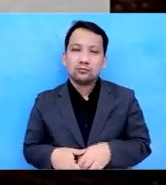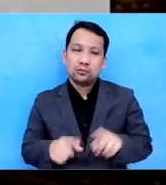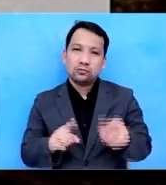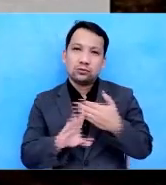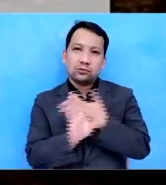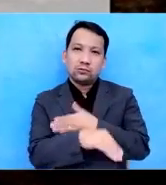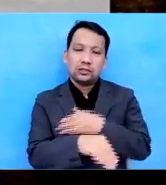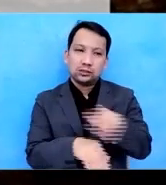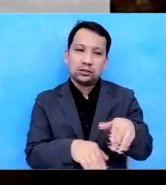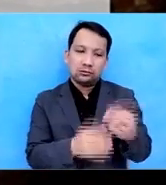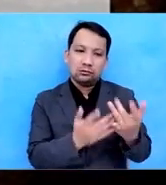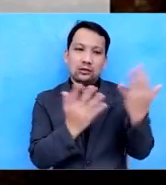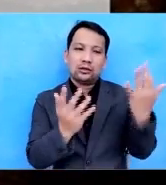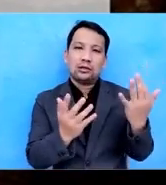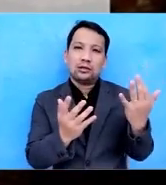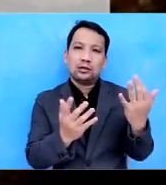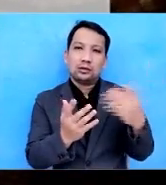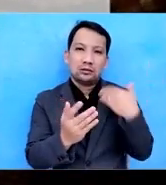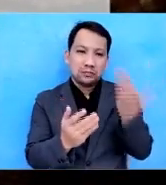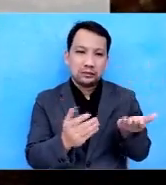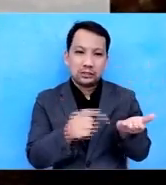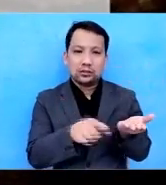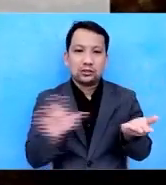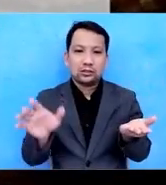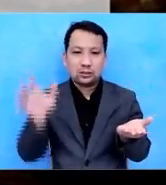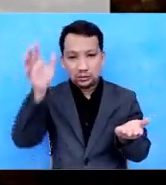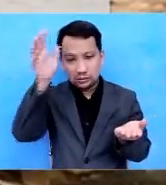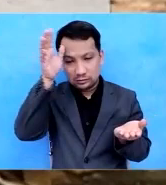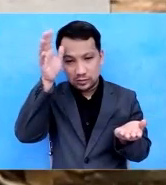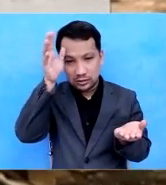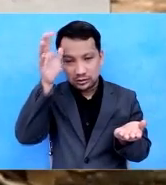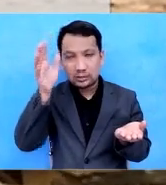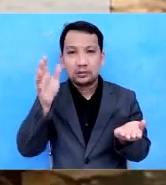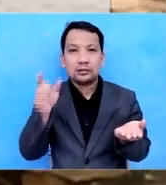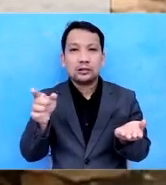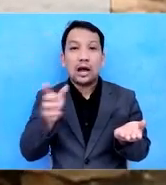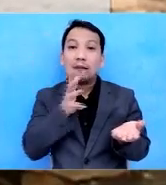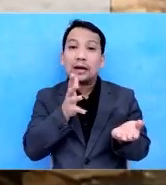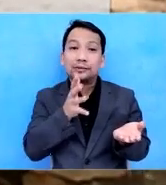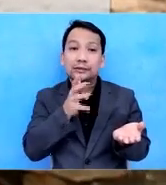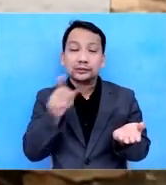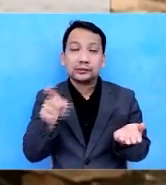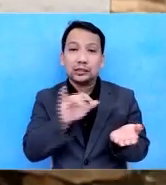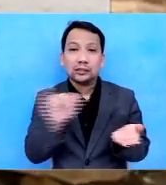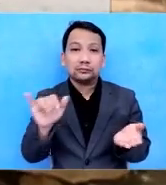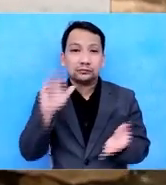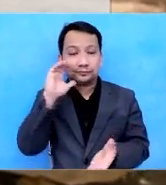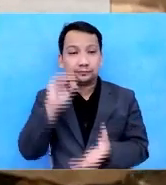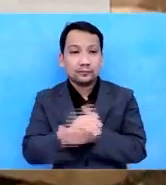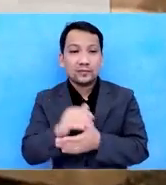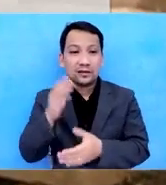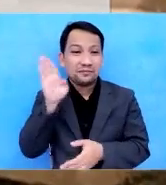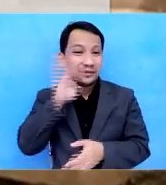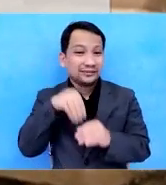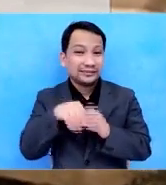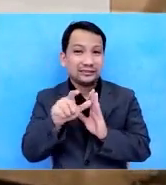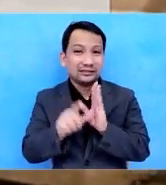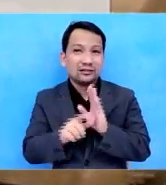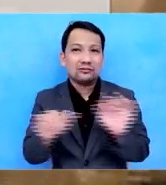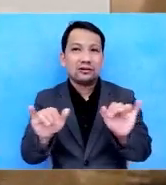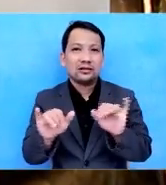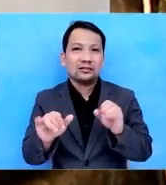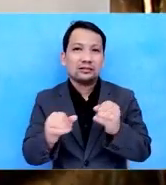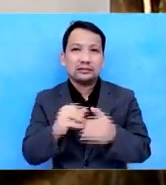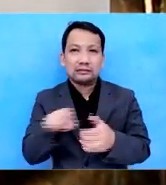ang biyana ni Roland na si Lilia Macaranas at hipag niyang si Carla Hernandez. Maging ang asawa ni Carla na si Joey Hernandez at anak